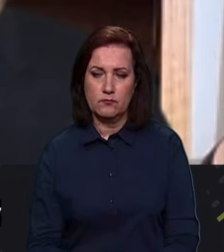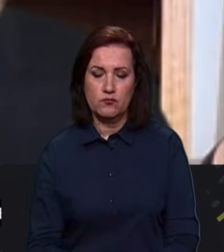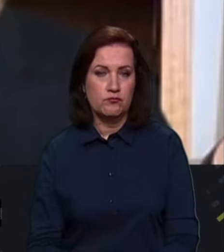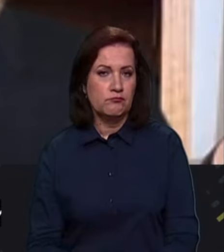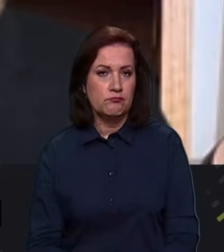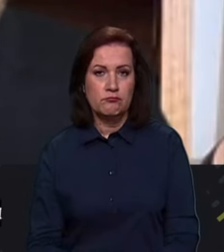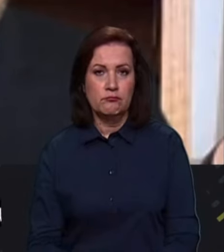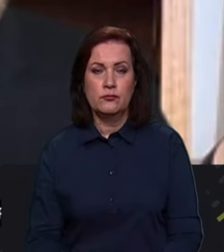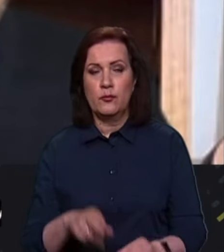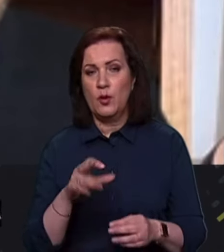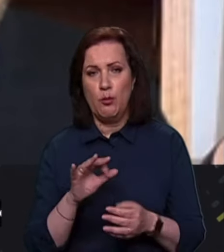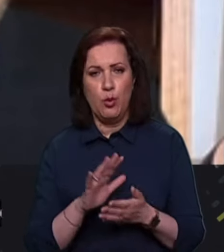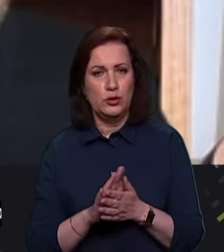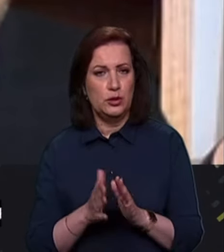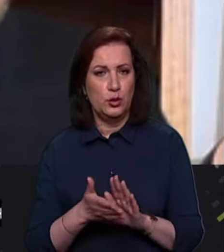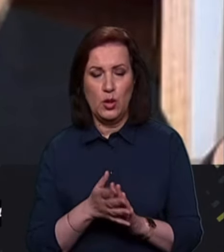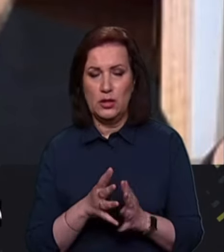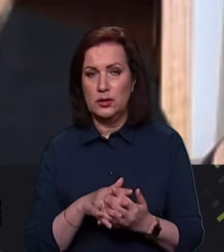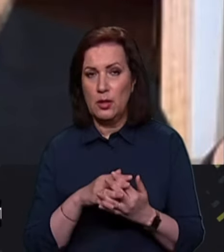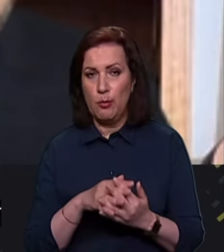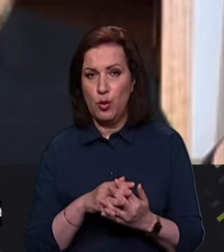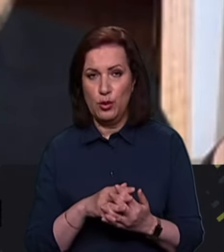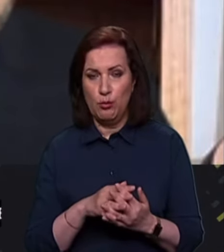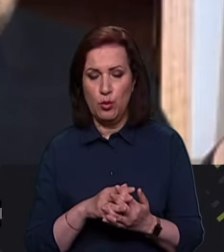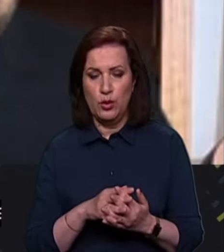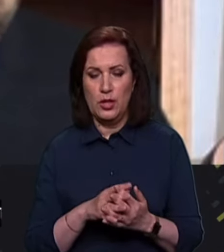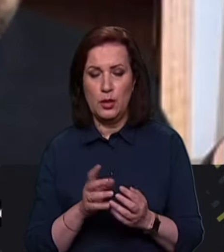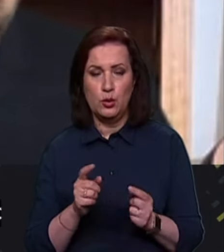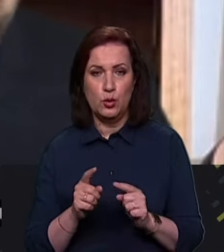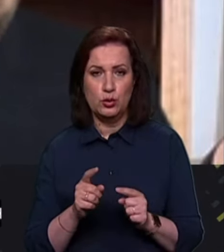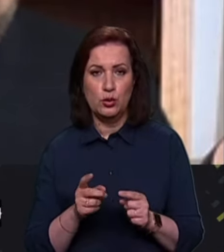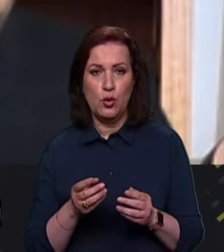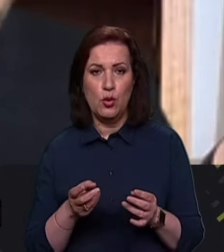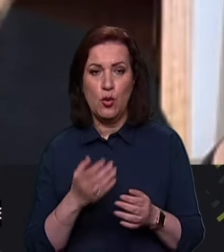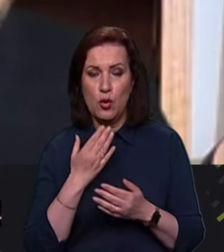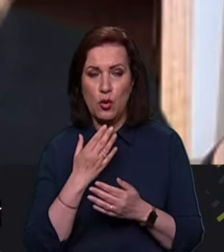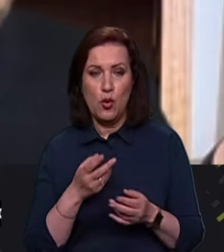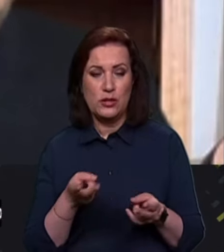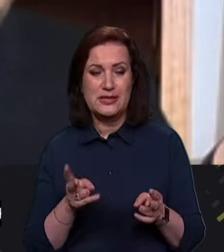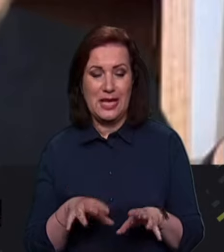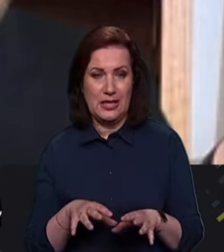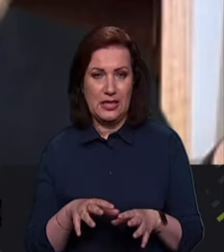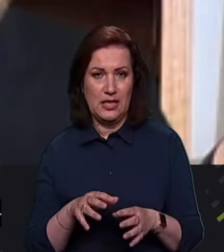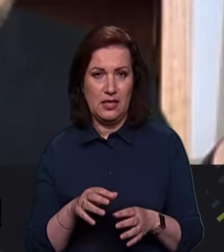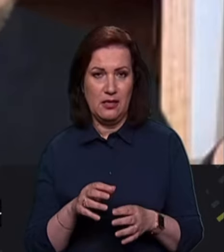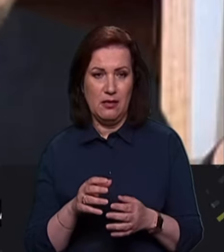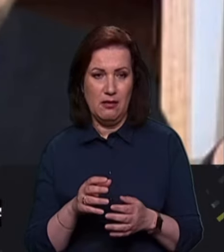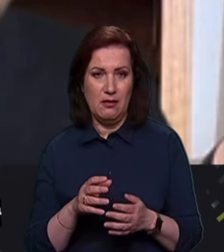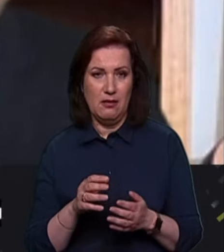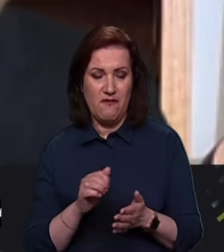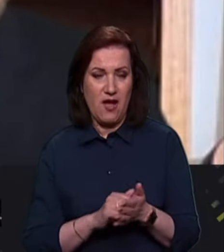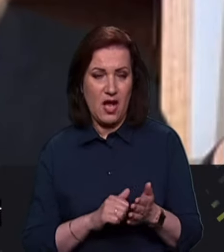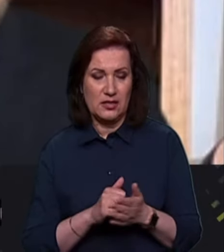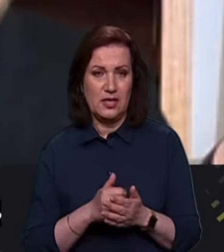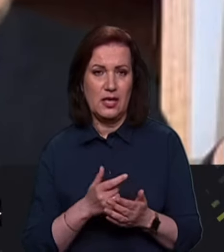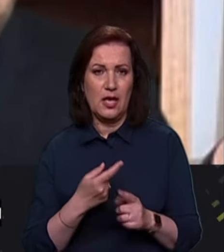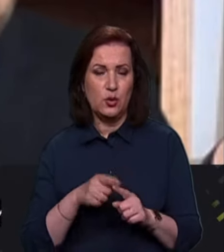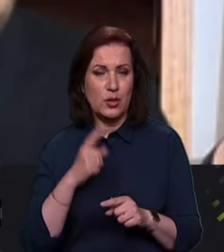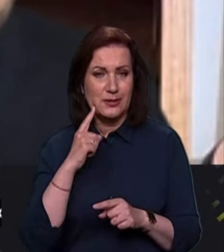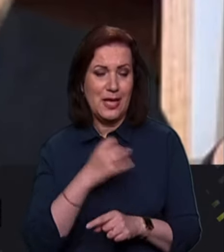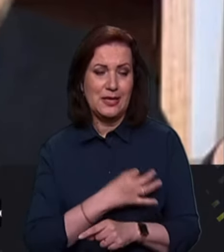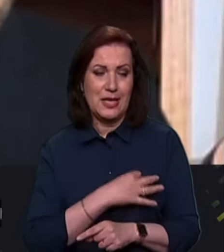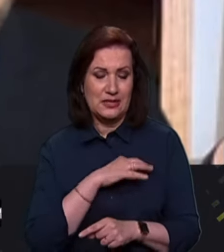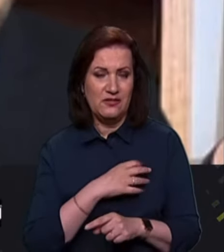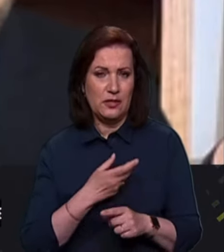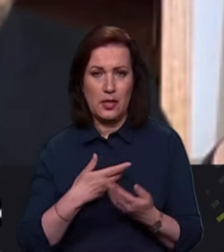Факторы будут по ситуации на поле боя и то, что остальные факторы, которые знает разведка, которые не знаем мы. Нам